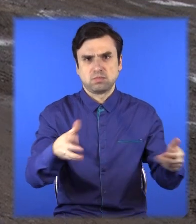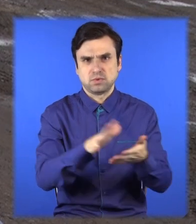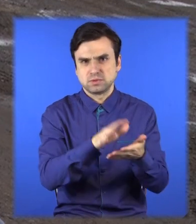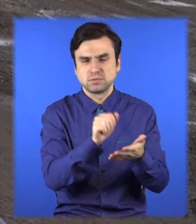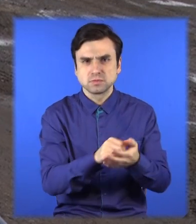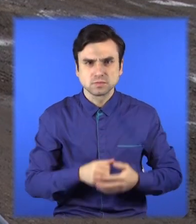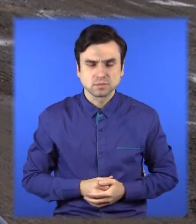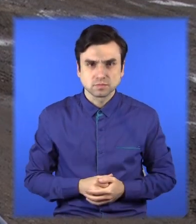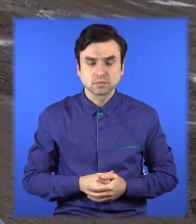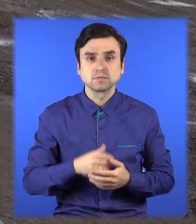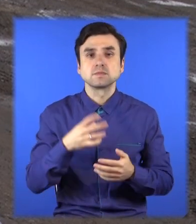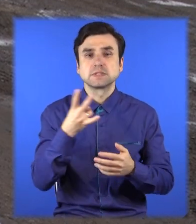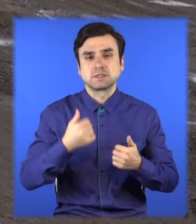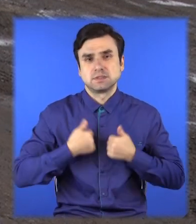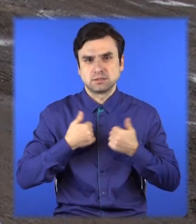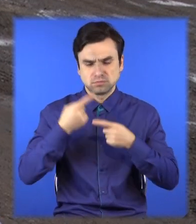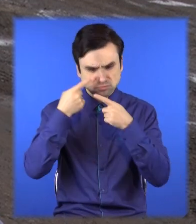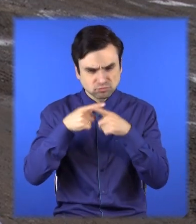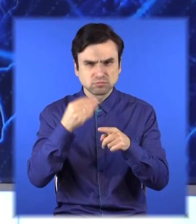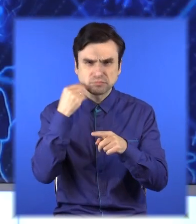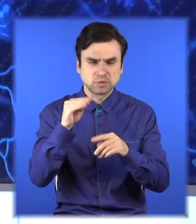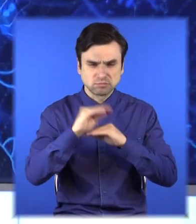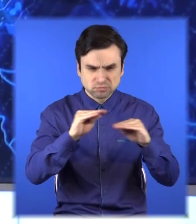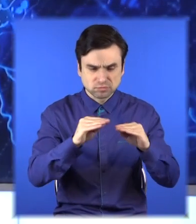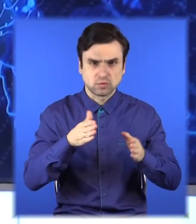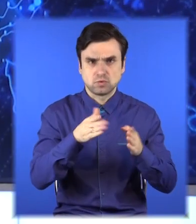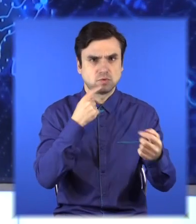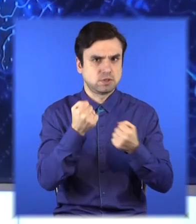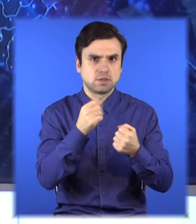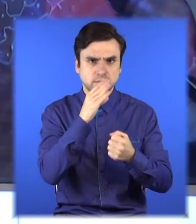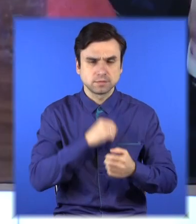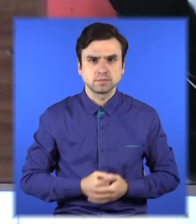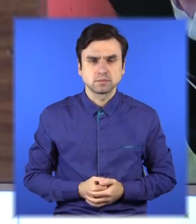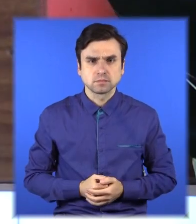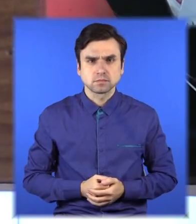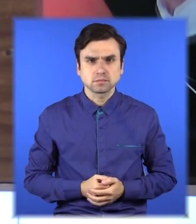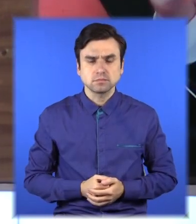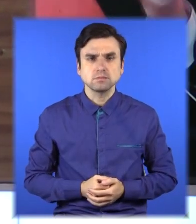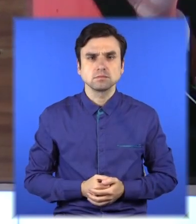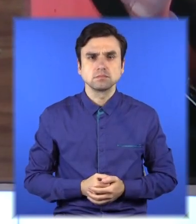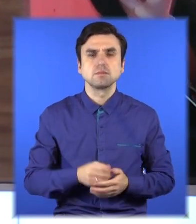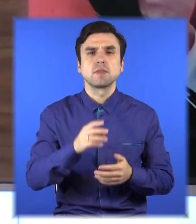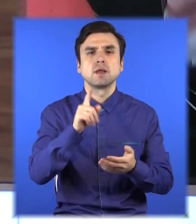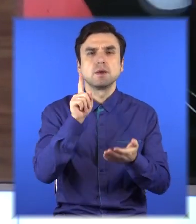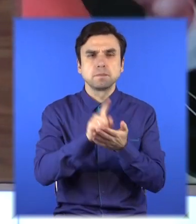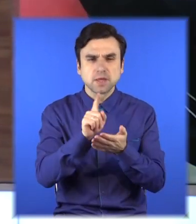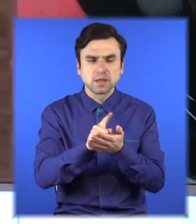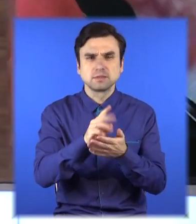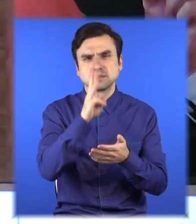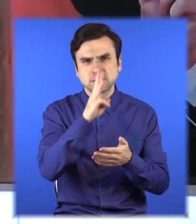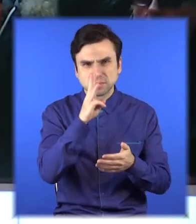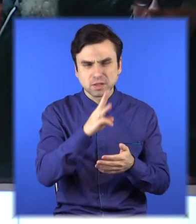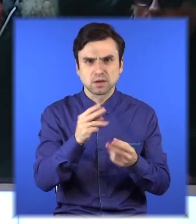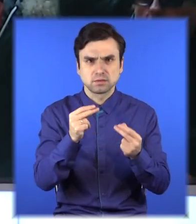технологии. И будут нормальные дороги. За низькі зарплатня, пенсія та золота комуналка. Народний депутат